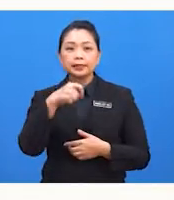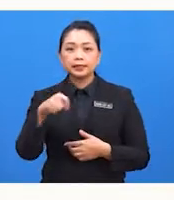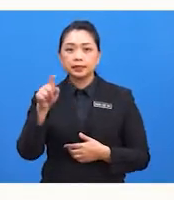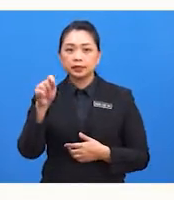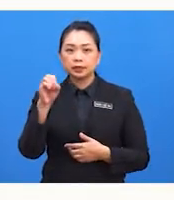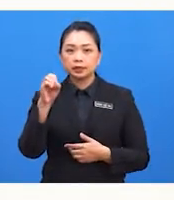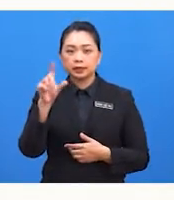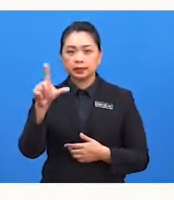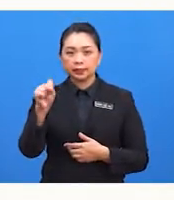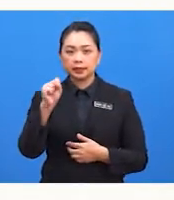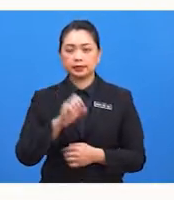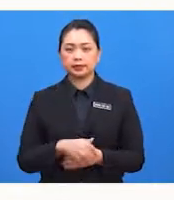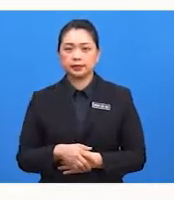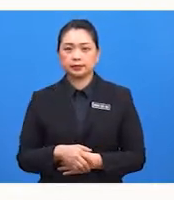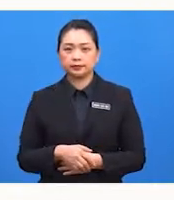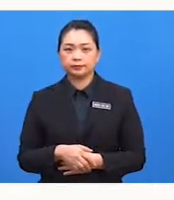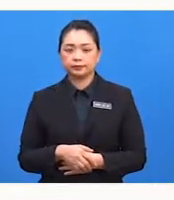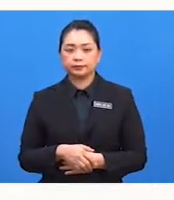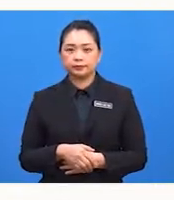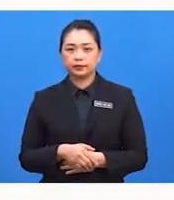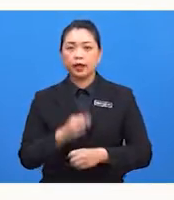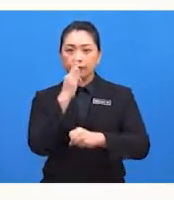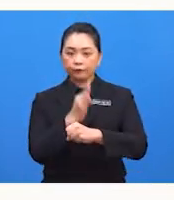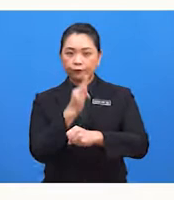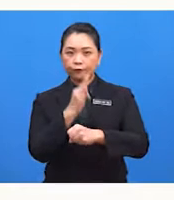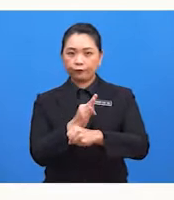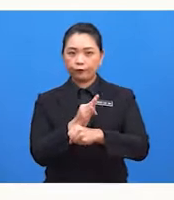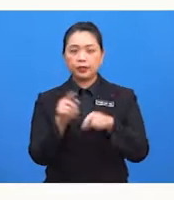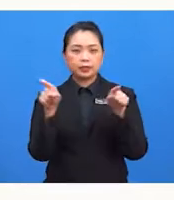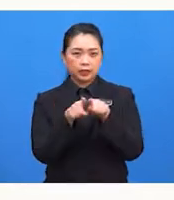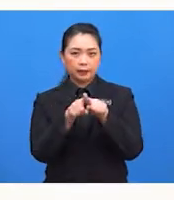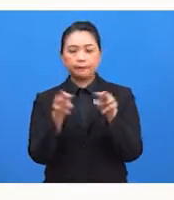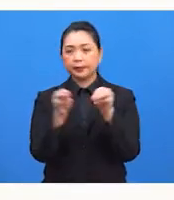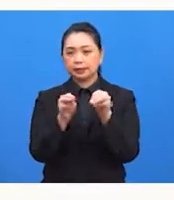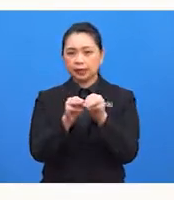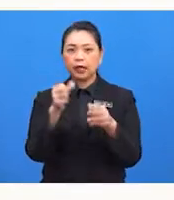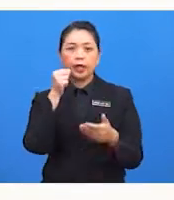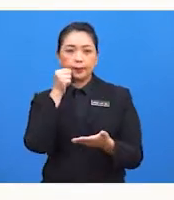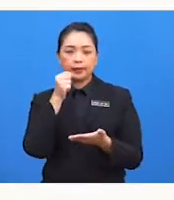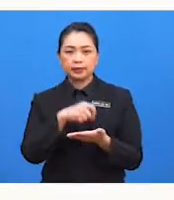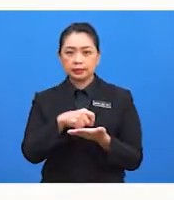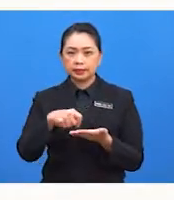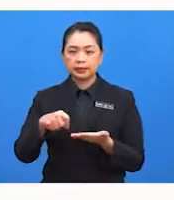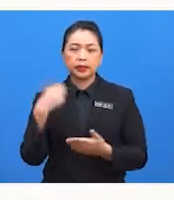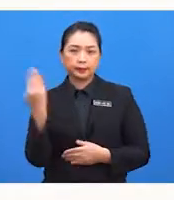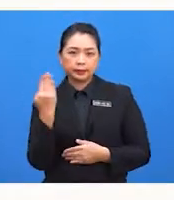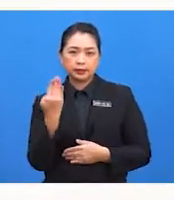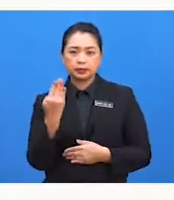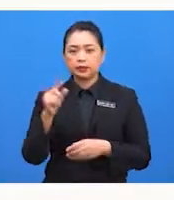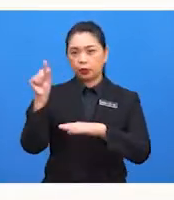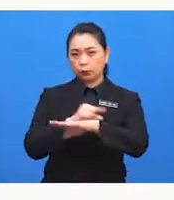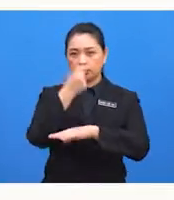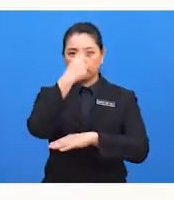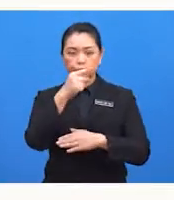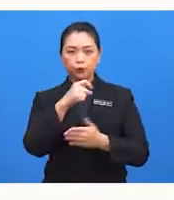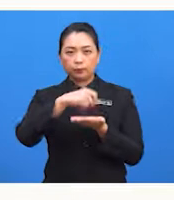Ia berfungsi seperti pensel biasa dan digunakan untuk menulis, melakar